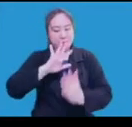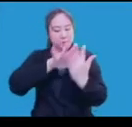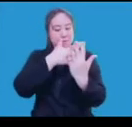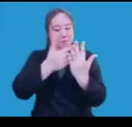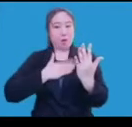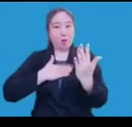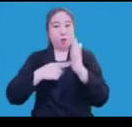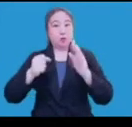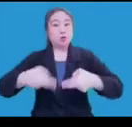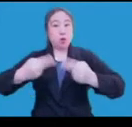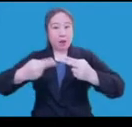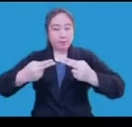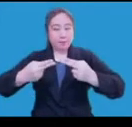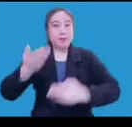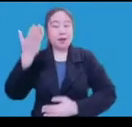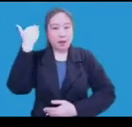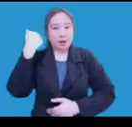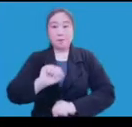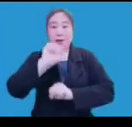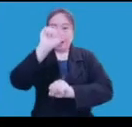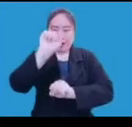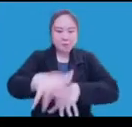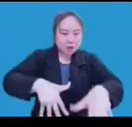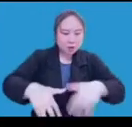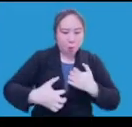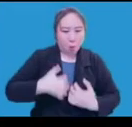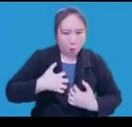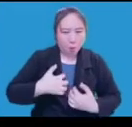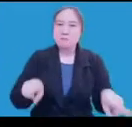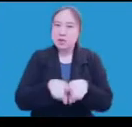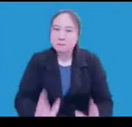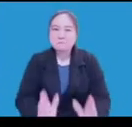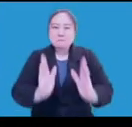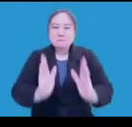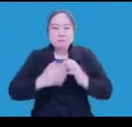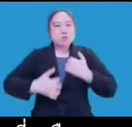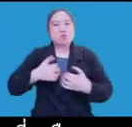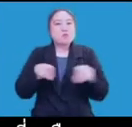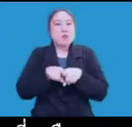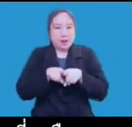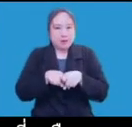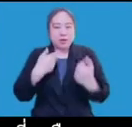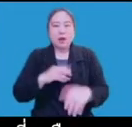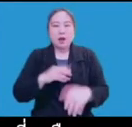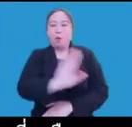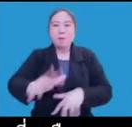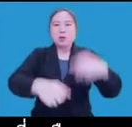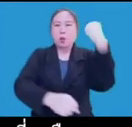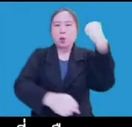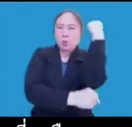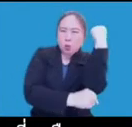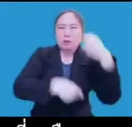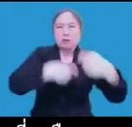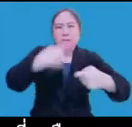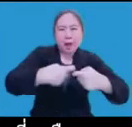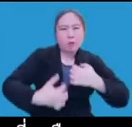ดสมุทรสงครามที่ได้ประกาศไว้ก็คือว่าทุกของราษฎรคือทุกของเราเพราะนั้นความยากจนเนี่ยเป็นความทุกข์ยากของราษฎรเพราะนั้นเร